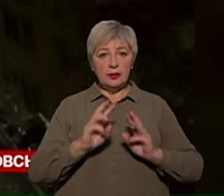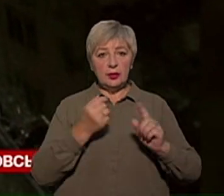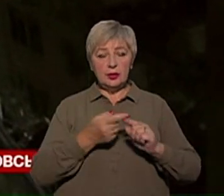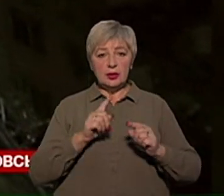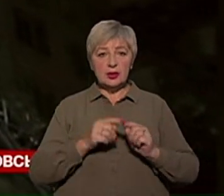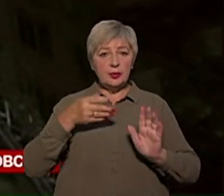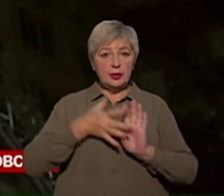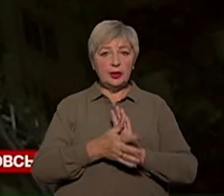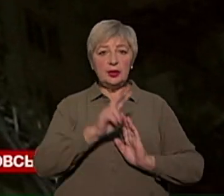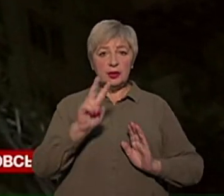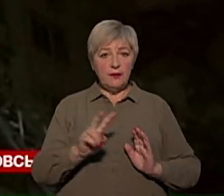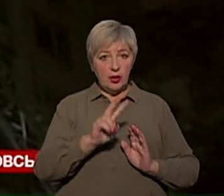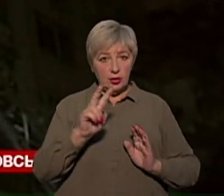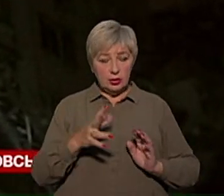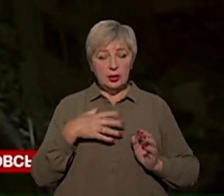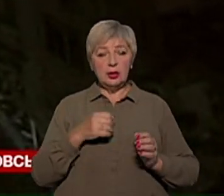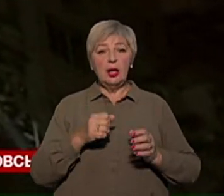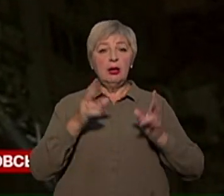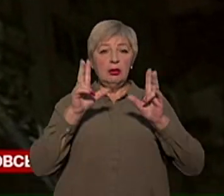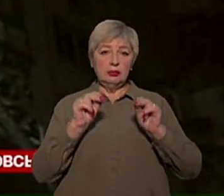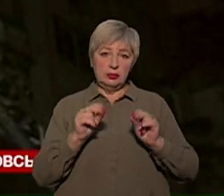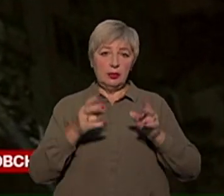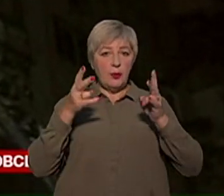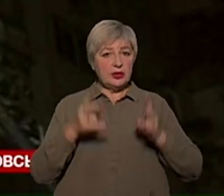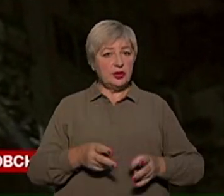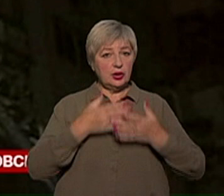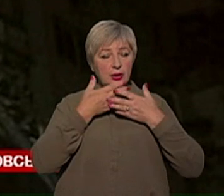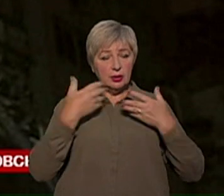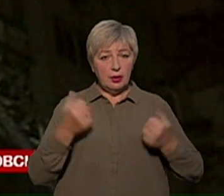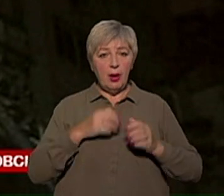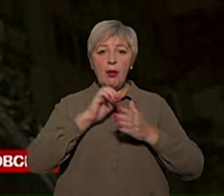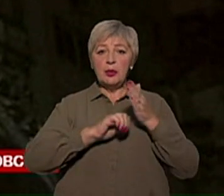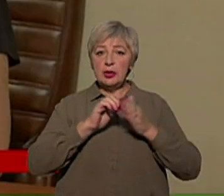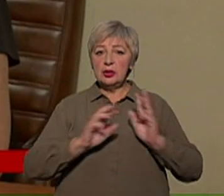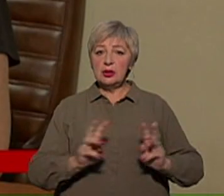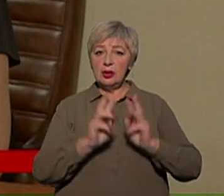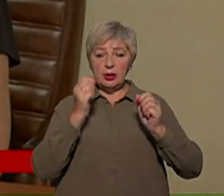2 години. Обійшлося без постраждалих. Причини загоряння встановлюють.